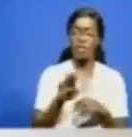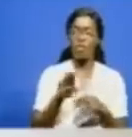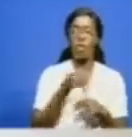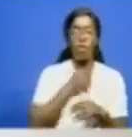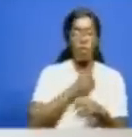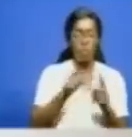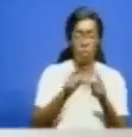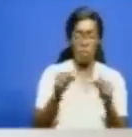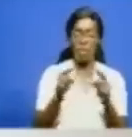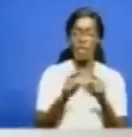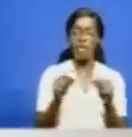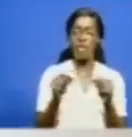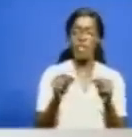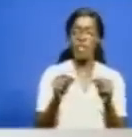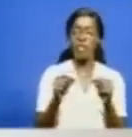rambirambi